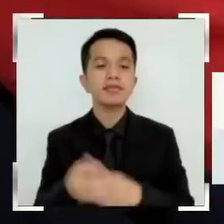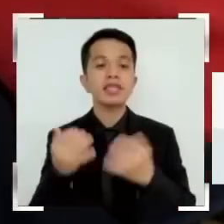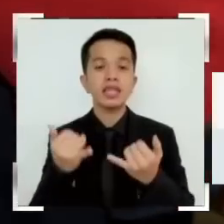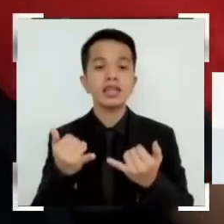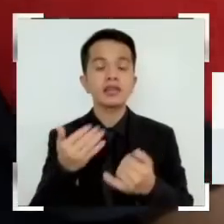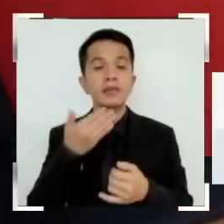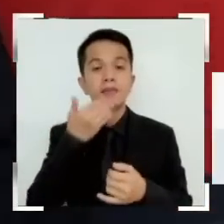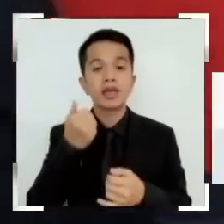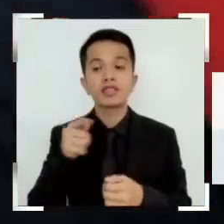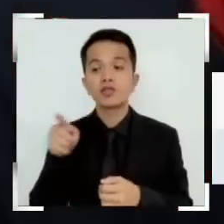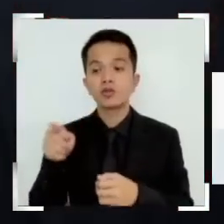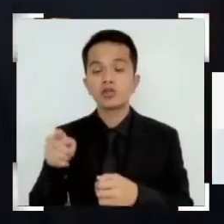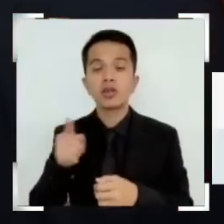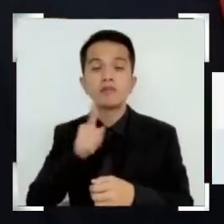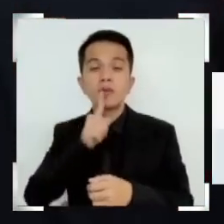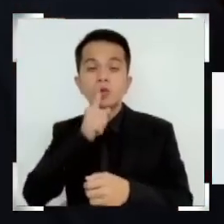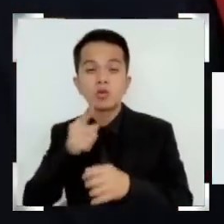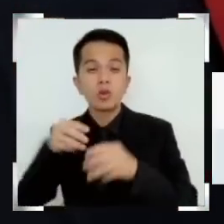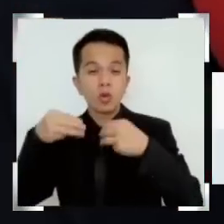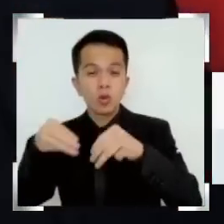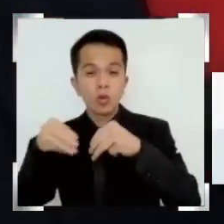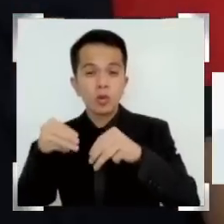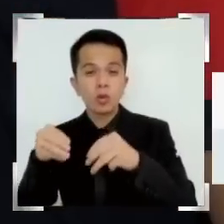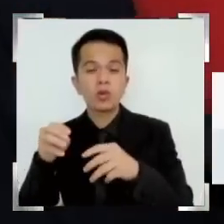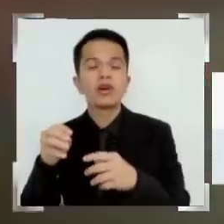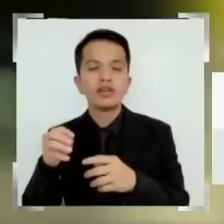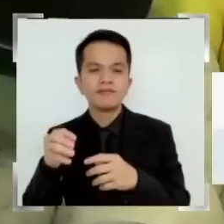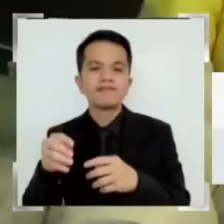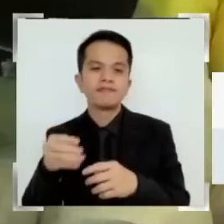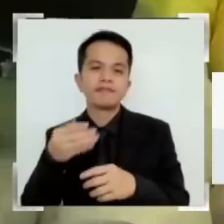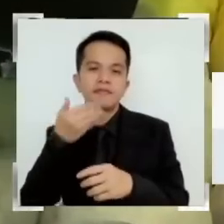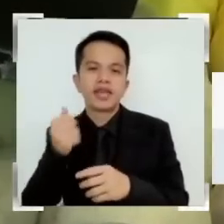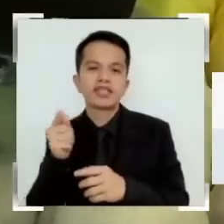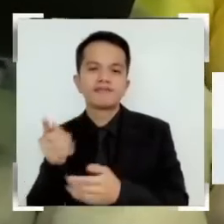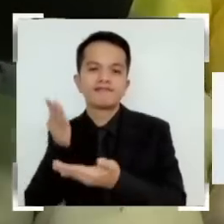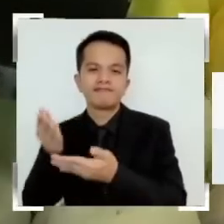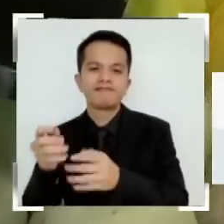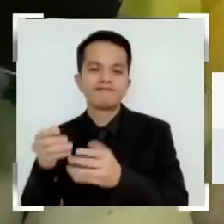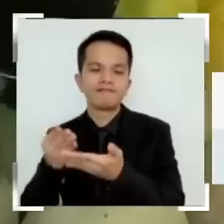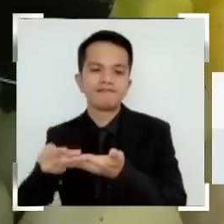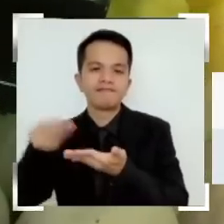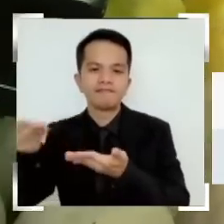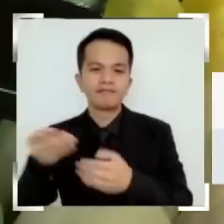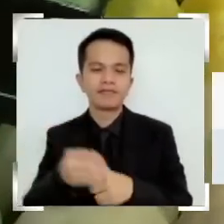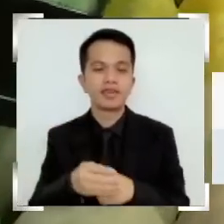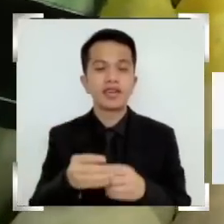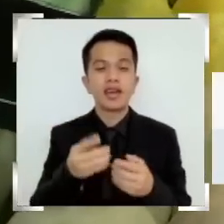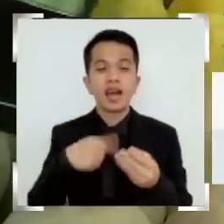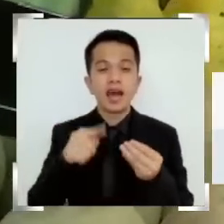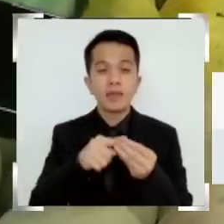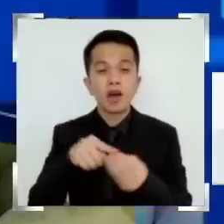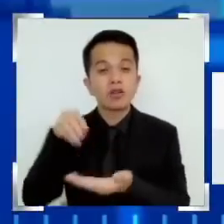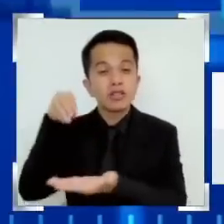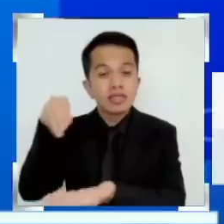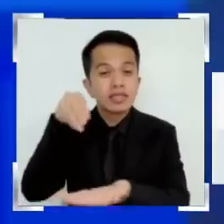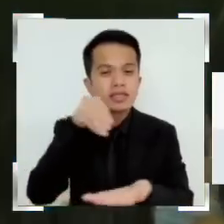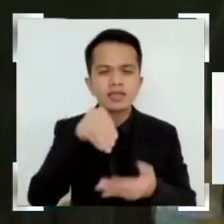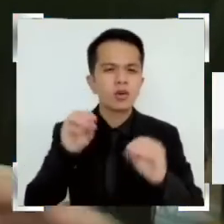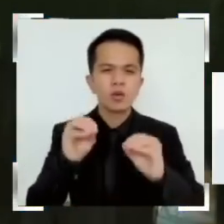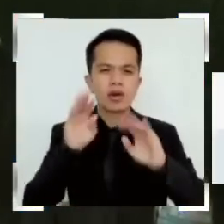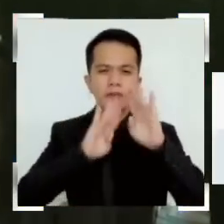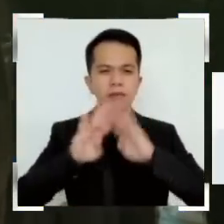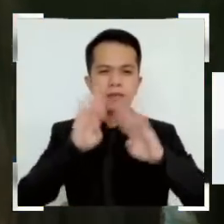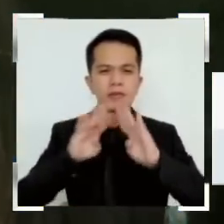para makaiwas sa mga mapagsamantala sa presyo. Kung relief goods naman ang pag-uusapan, walang problema sa QC. We